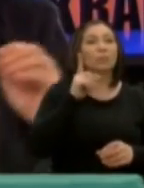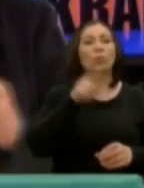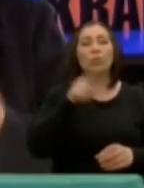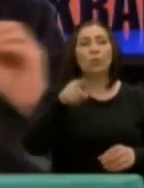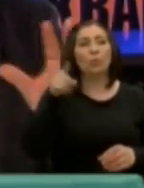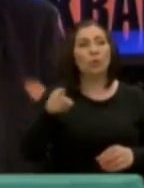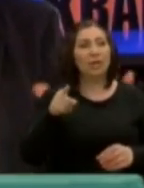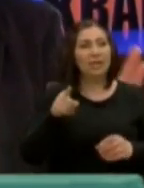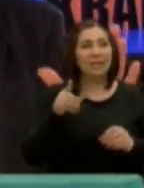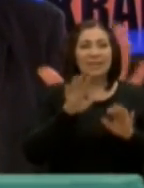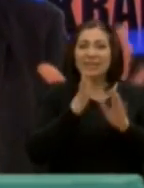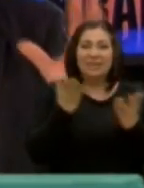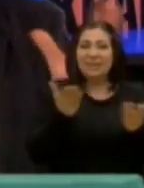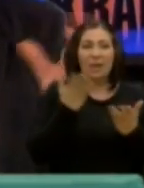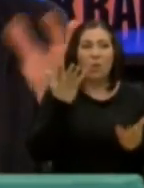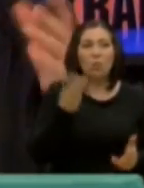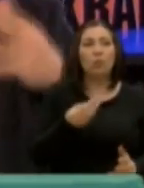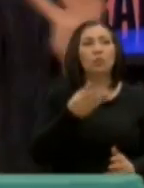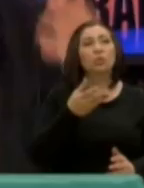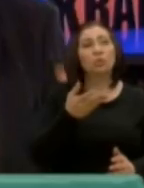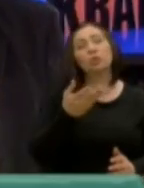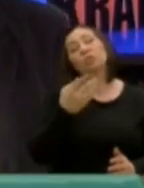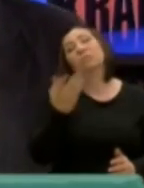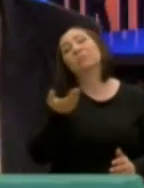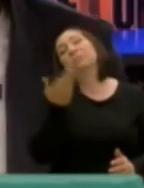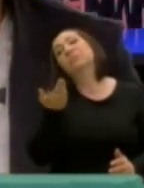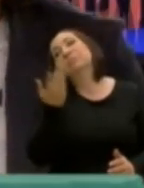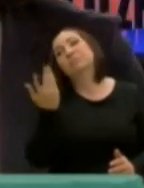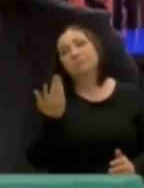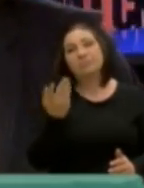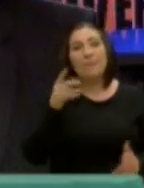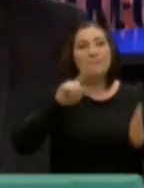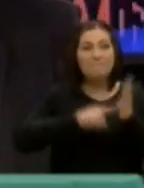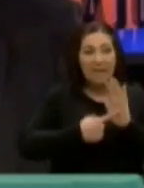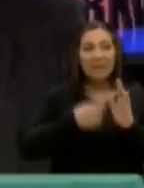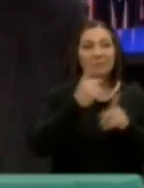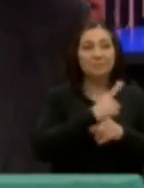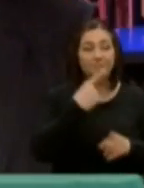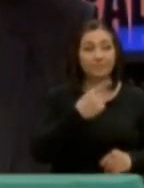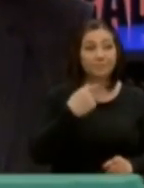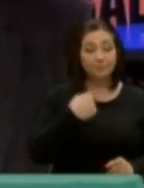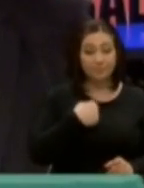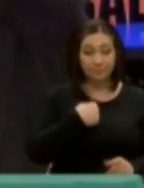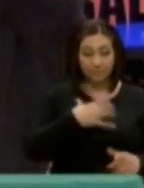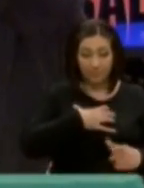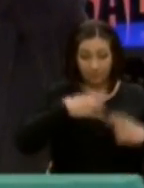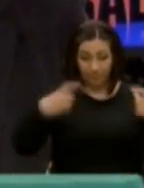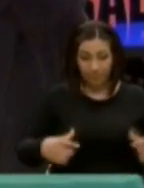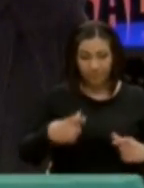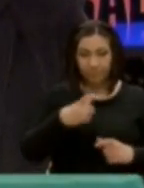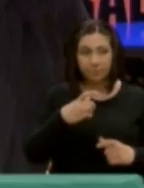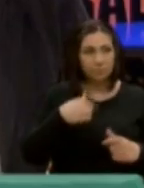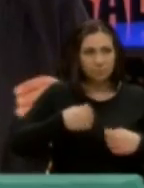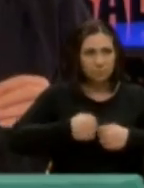busun falan filan ne olduğu da işte ondan sonra güya belgeli bilmem ne olan şey. Bizim yerel lezzetlerden ben